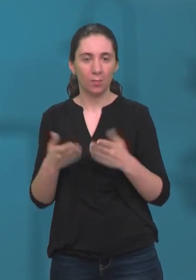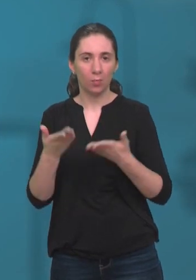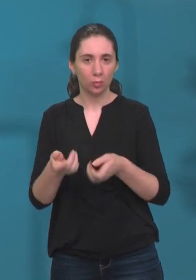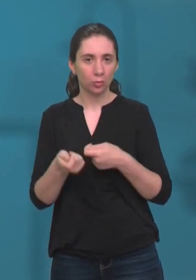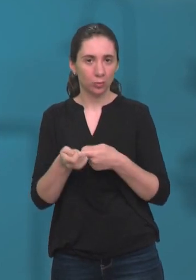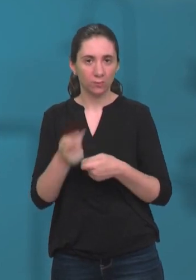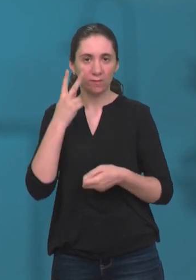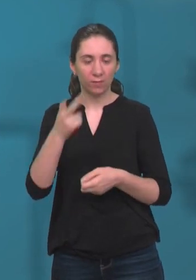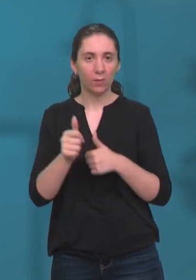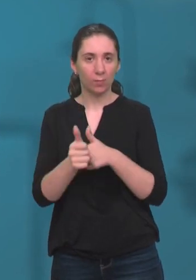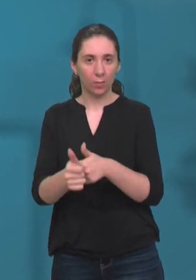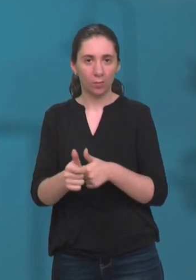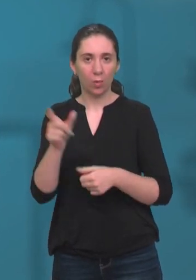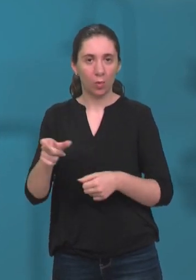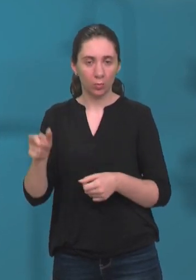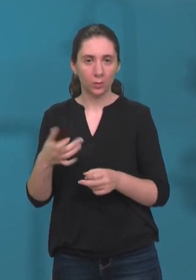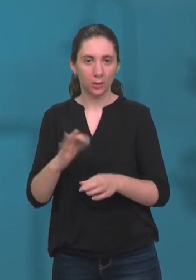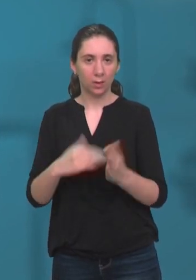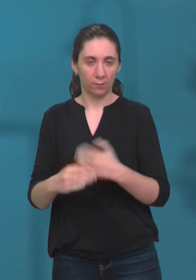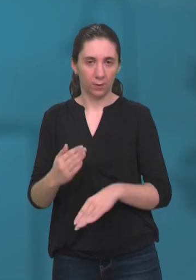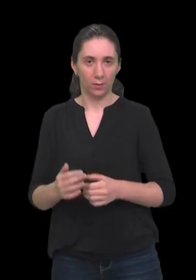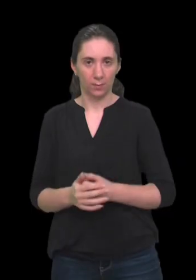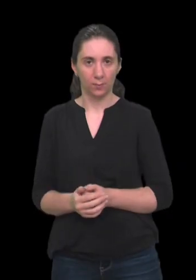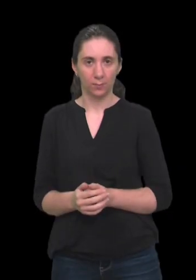usluga videćeg pratitelja osobama s invaliditetom.